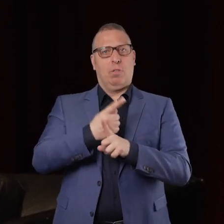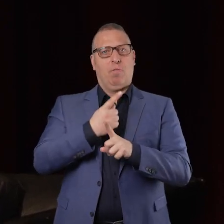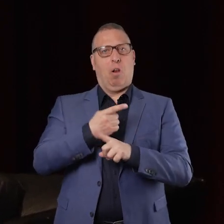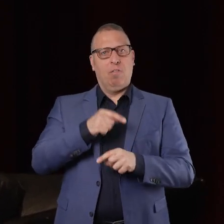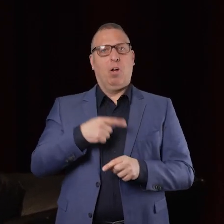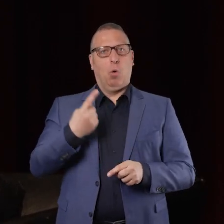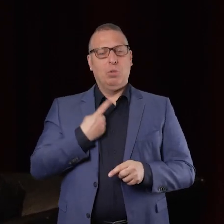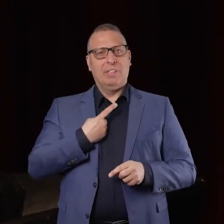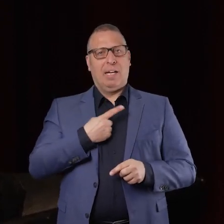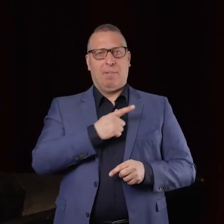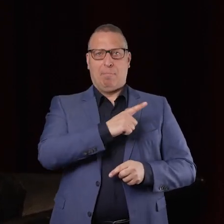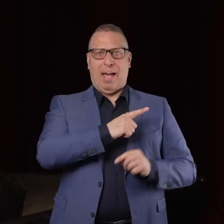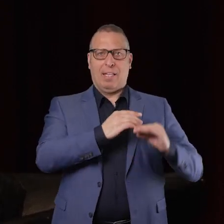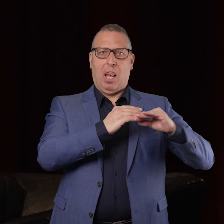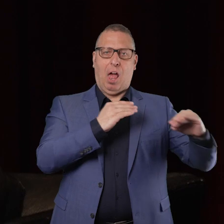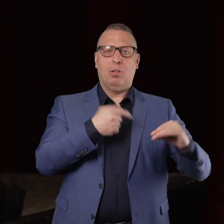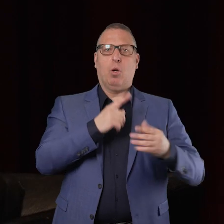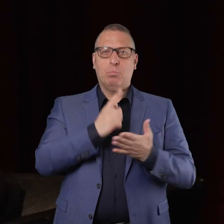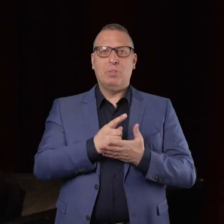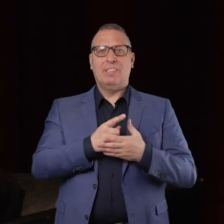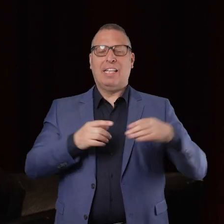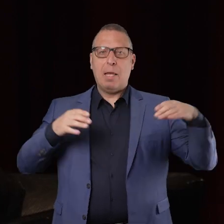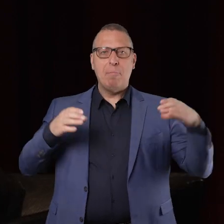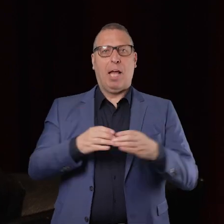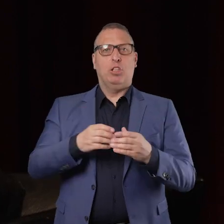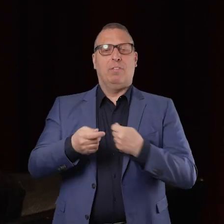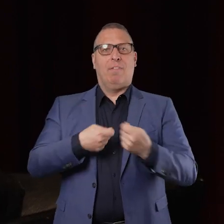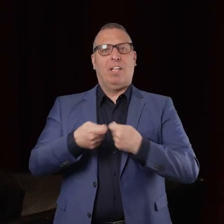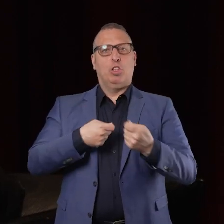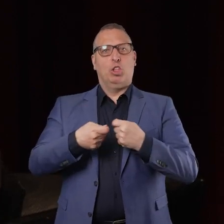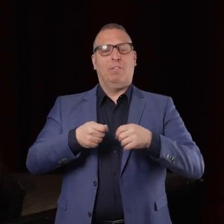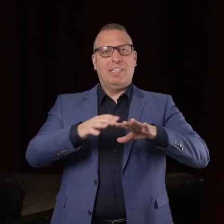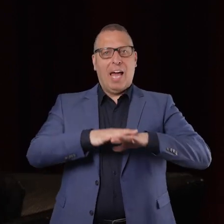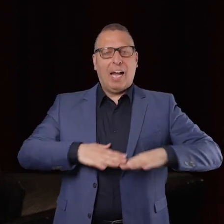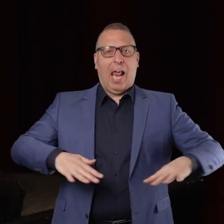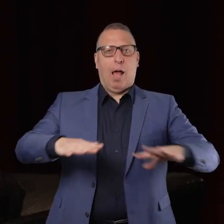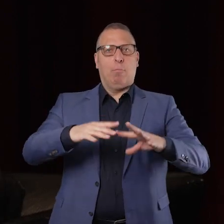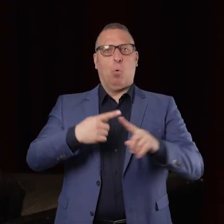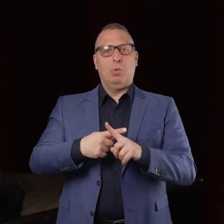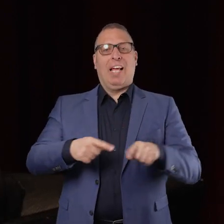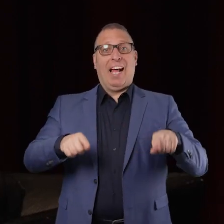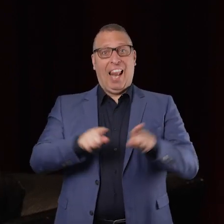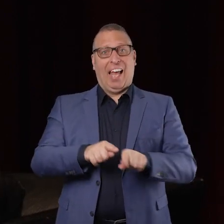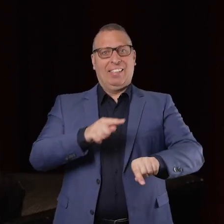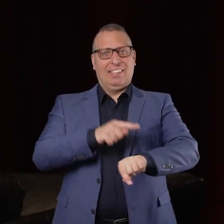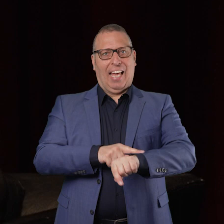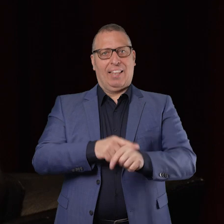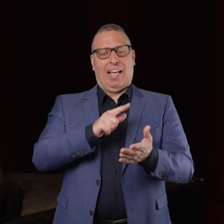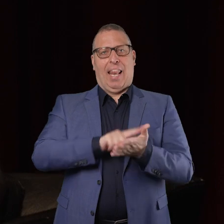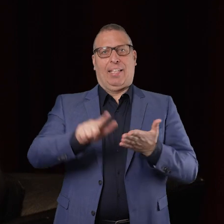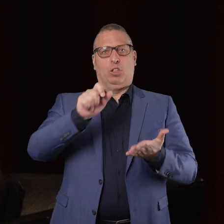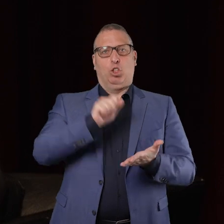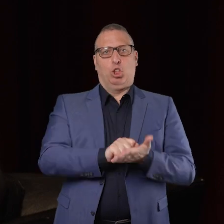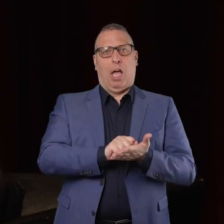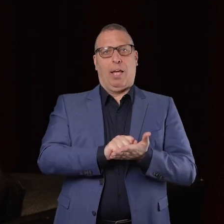anspruchsvoll ist für unsere beiden Länder, weil wir ja eben in dem gemeinsamen Wirtschaftsraum sind und gleichzeitig hat